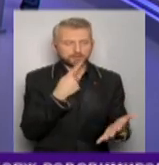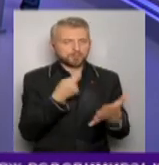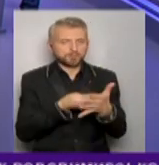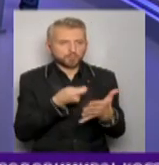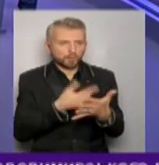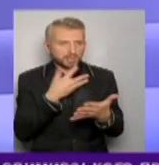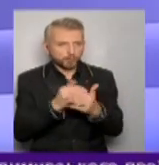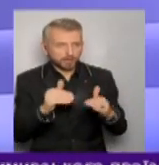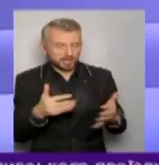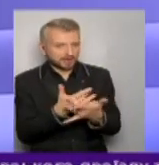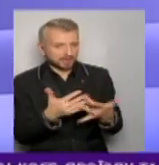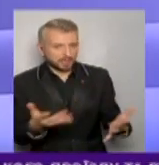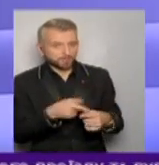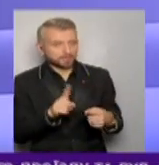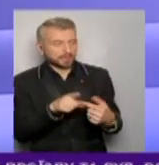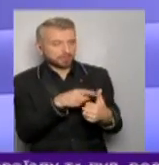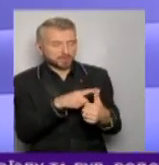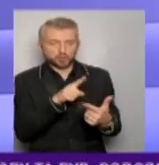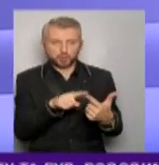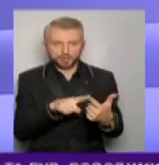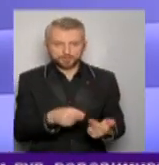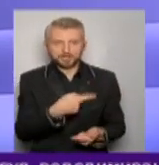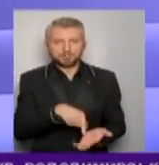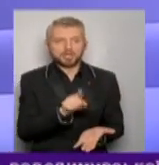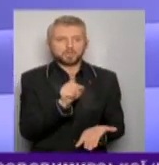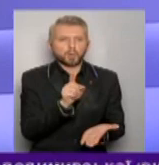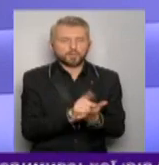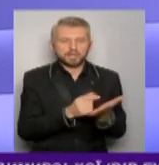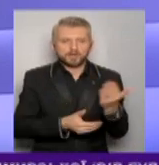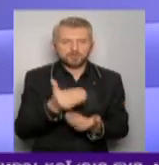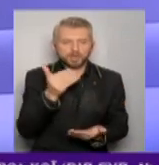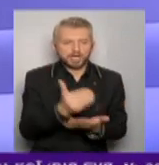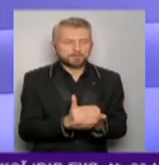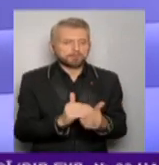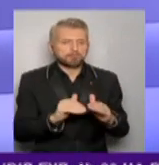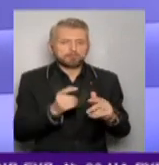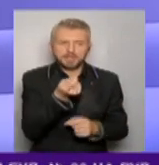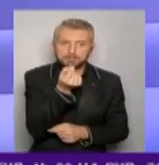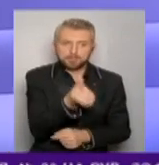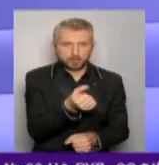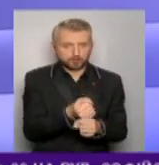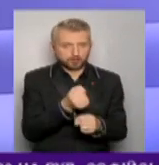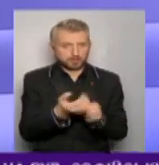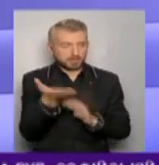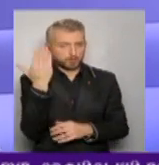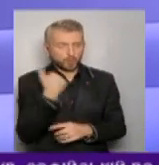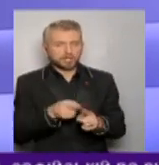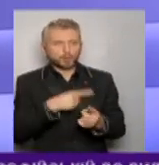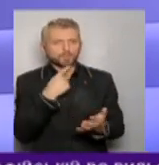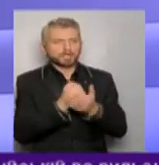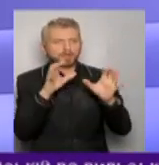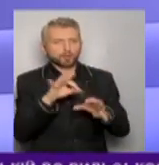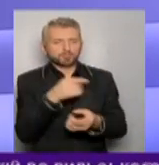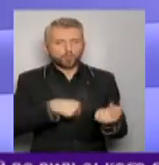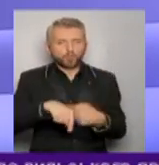своїх дітей і так далі. І так далі. Це перше. Друге. Ми повинні, врешті-решт, мінімальну річ були давним-давно зробити. Це ухвалити закон про